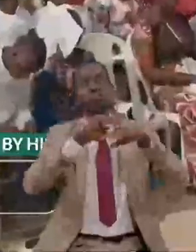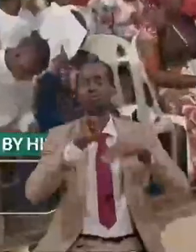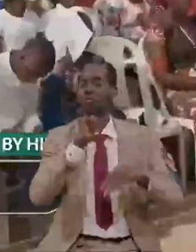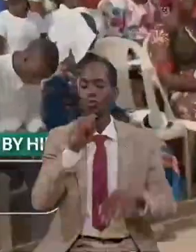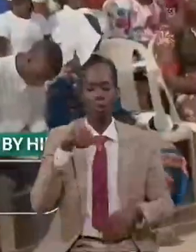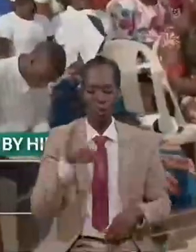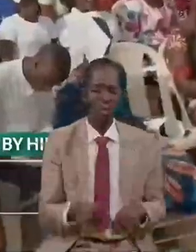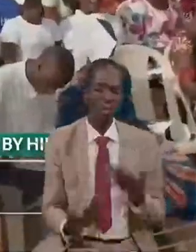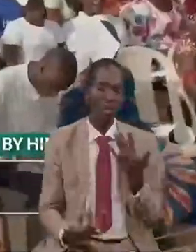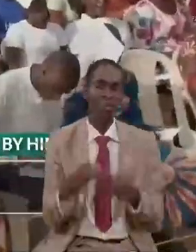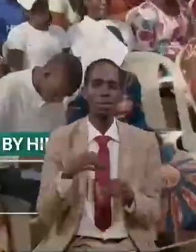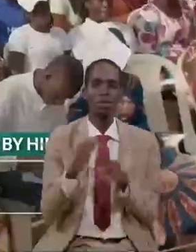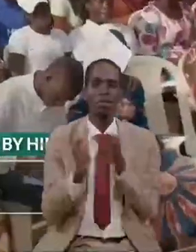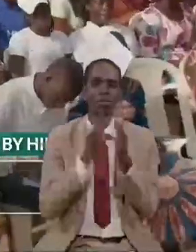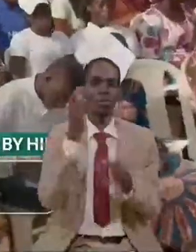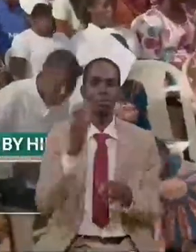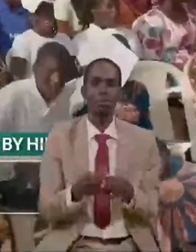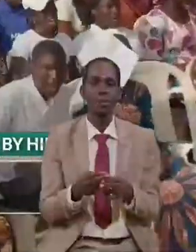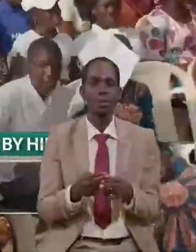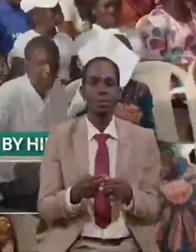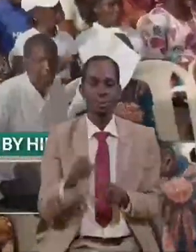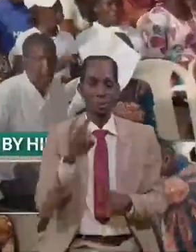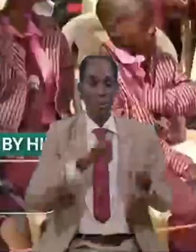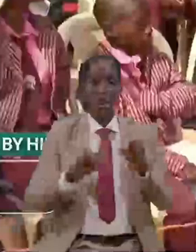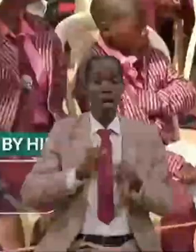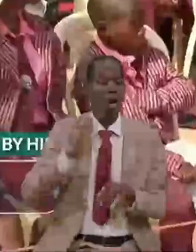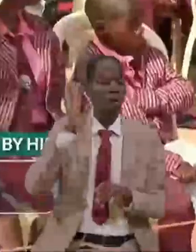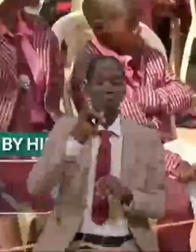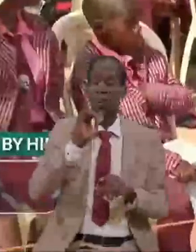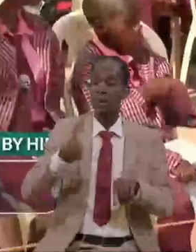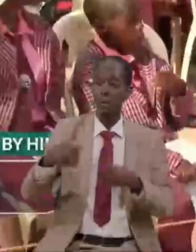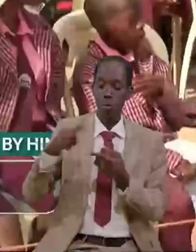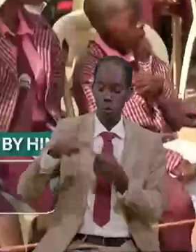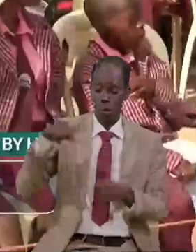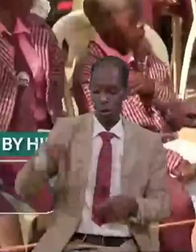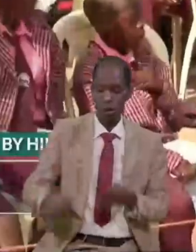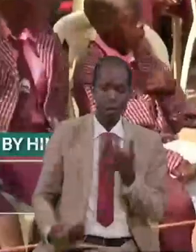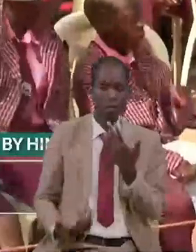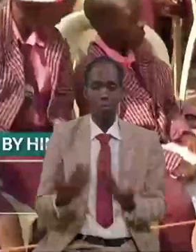Le ciel et non l'enfer. Je n'irai pas en enfer.